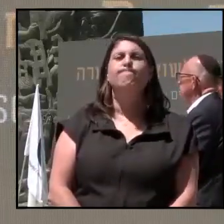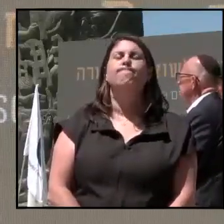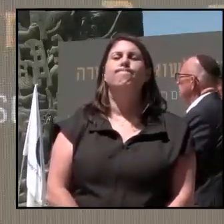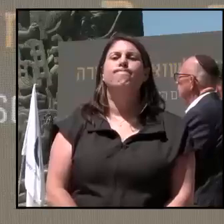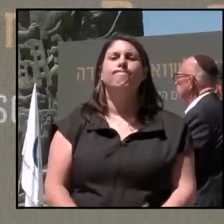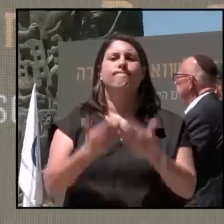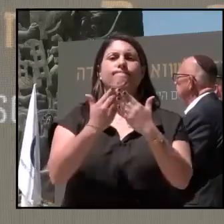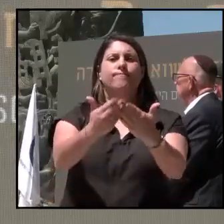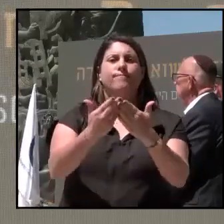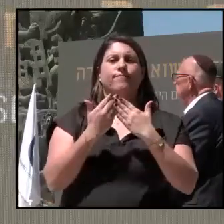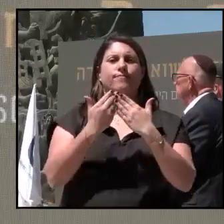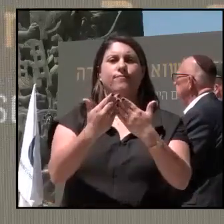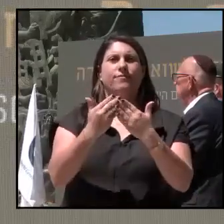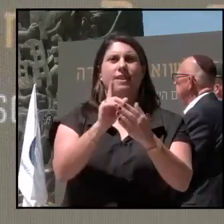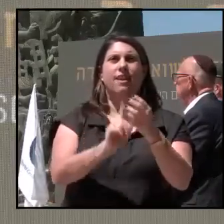אל מלא